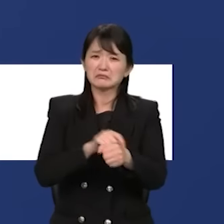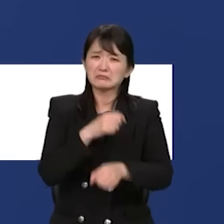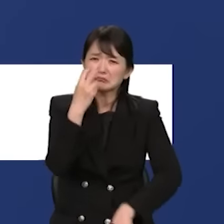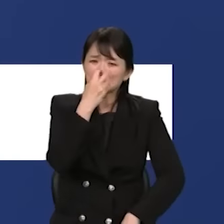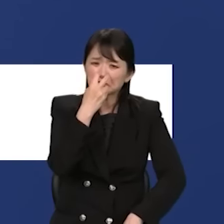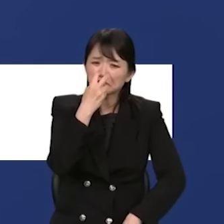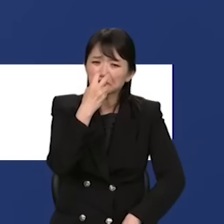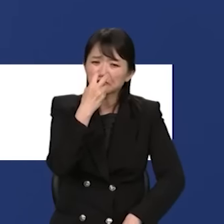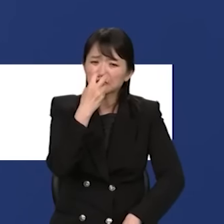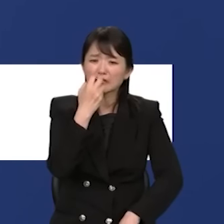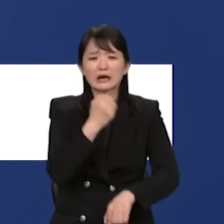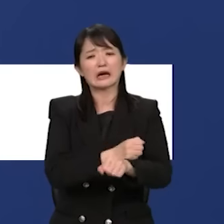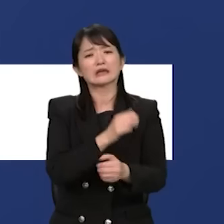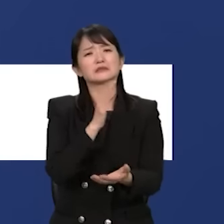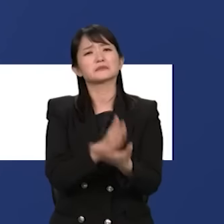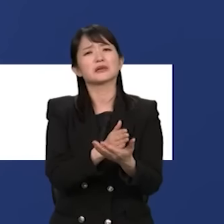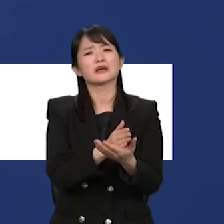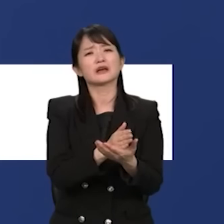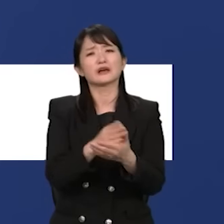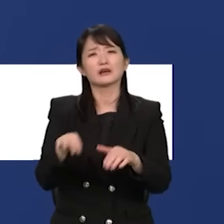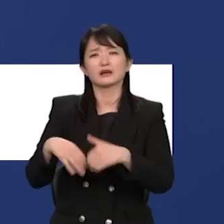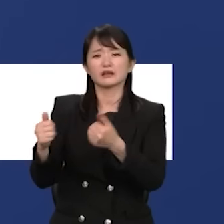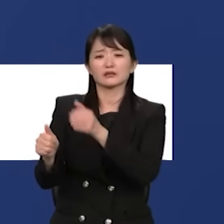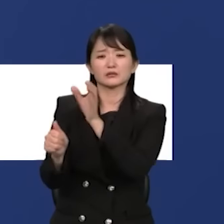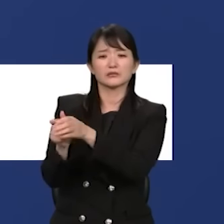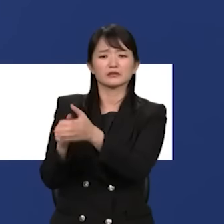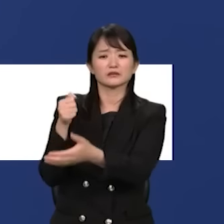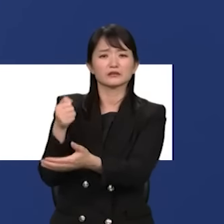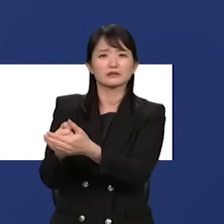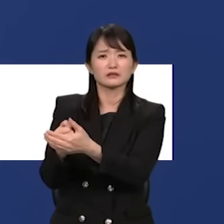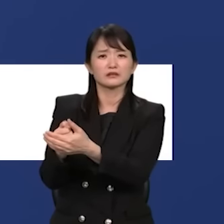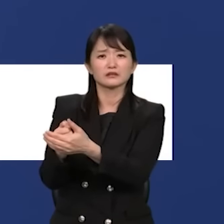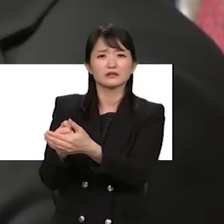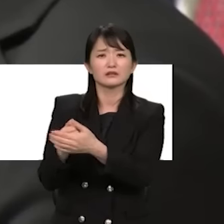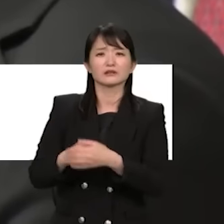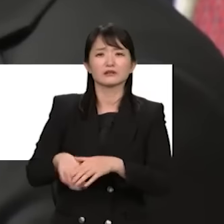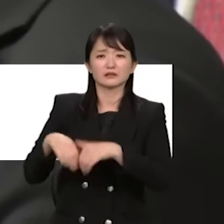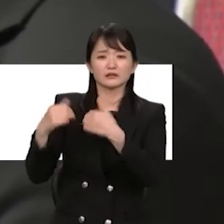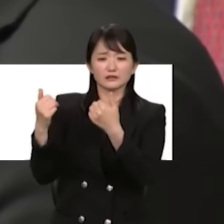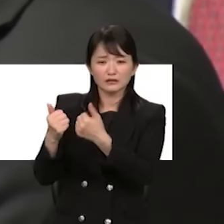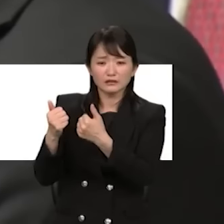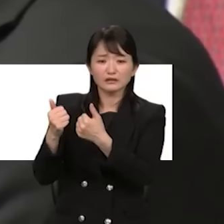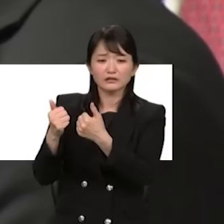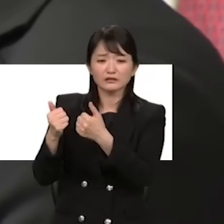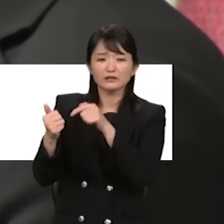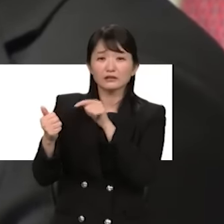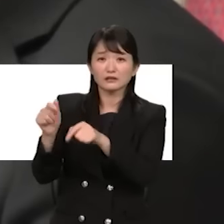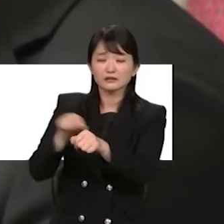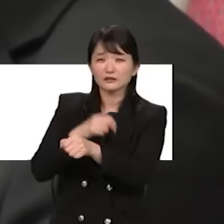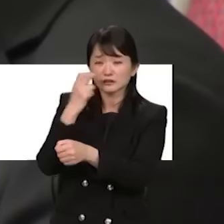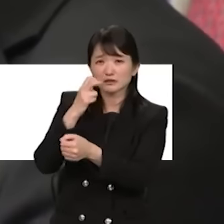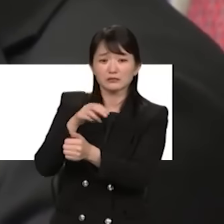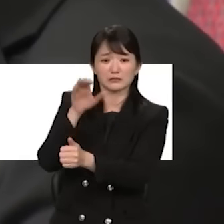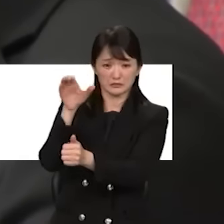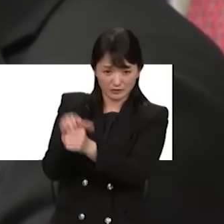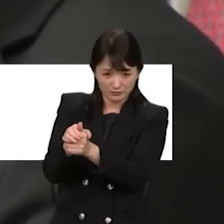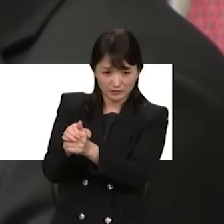특검을 하니 마니를 국회가 결정해서 또 국회가 사실상의 특검을